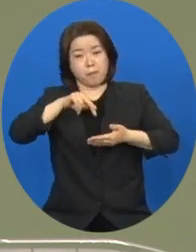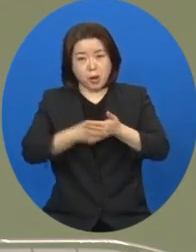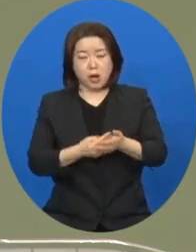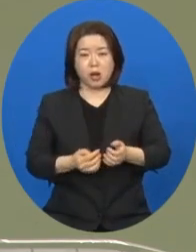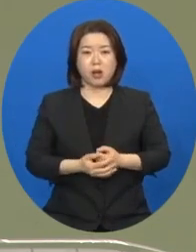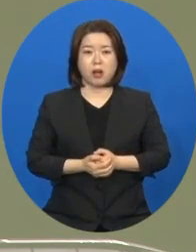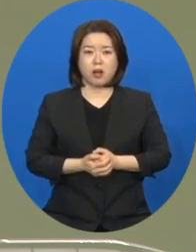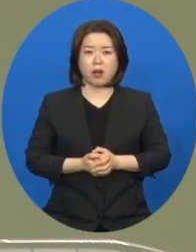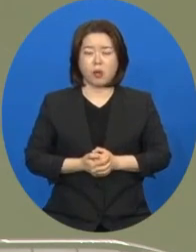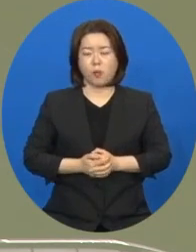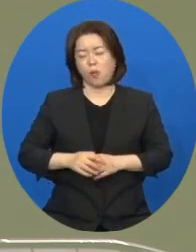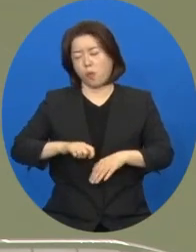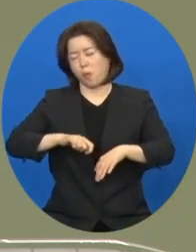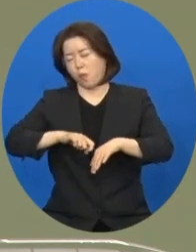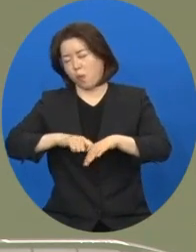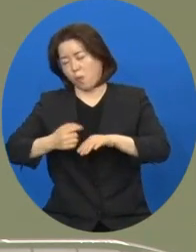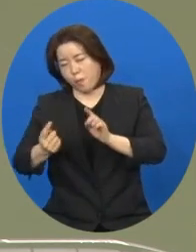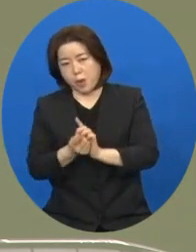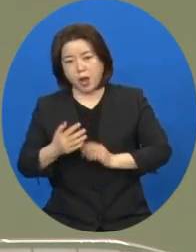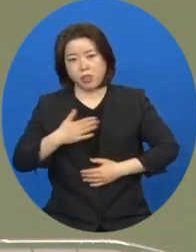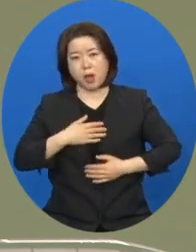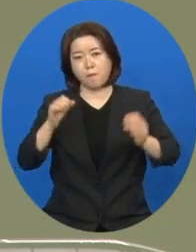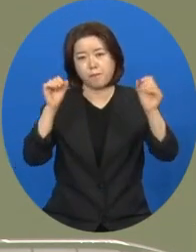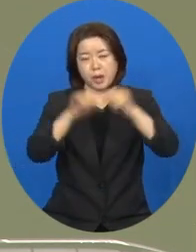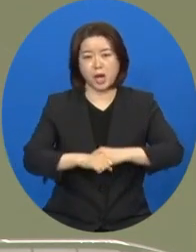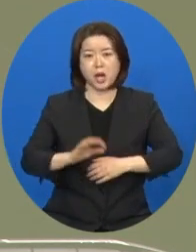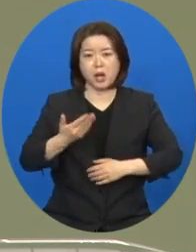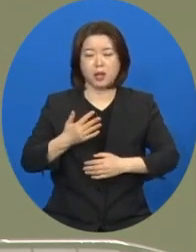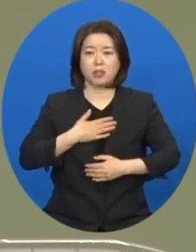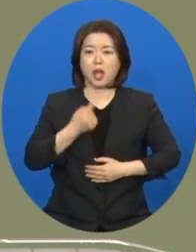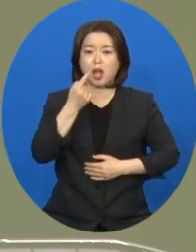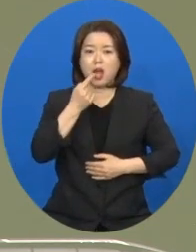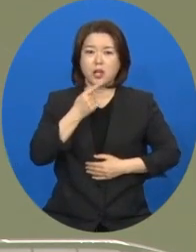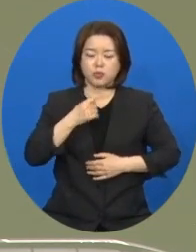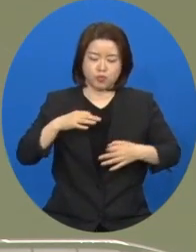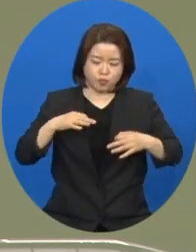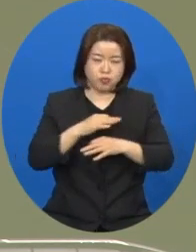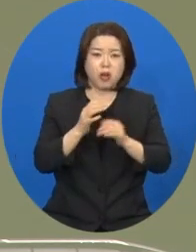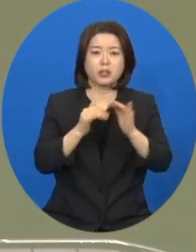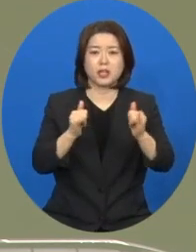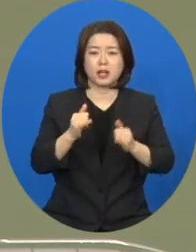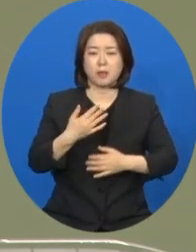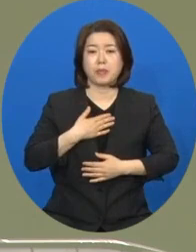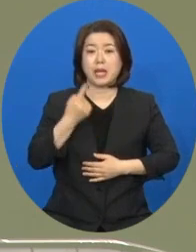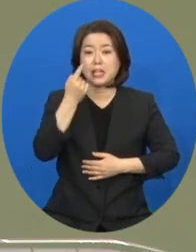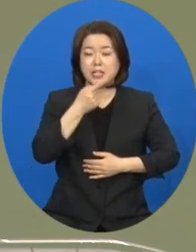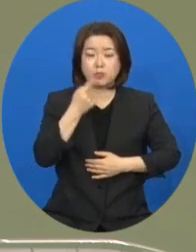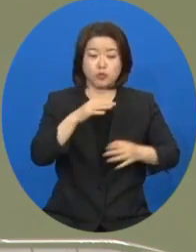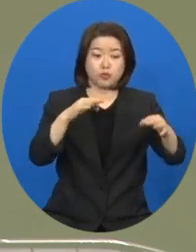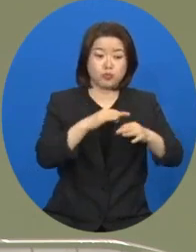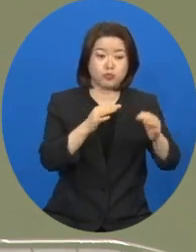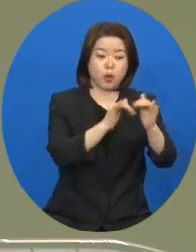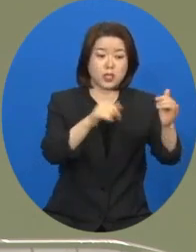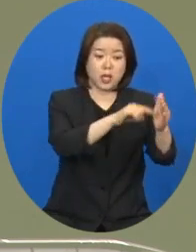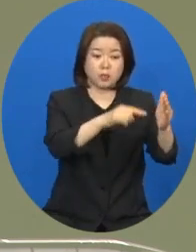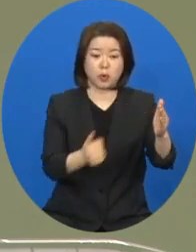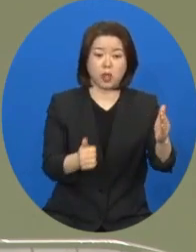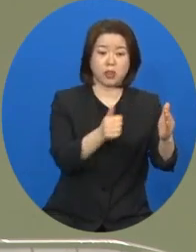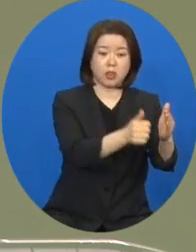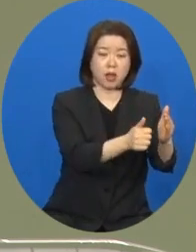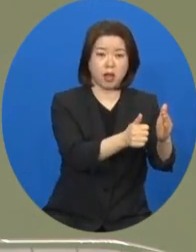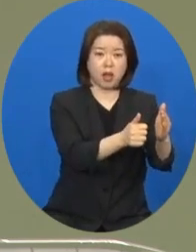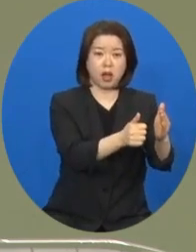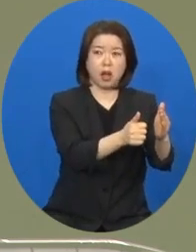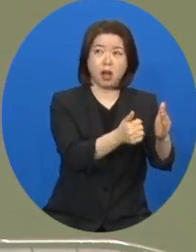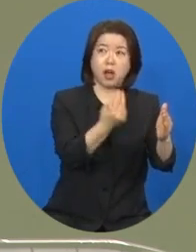화로다 나여 망하게 되었도다. 나는 입술이 부정한 사람이요 입술이 부정한 백성 중에 거하면서